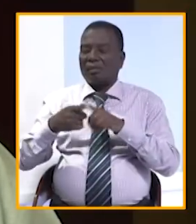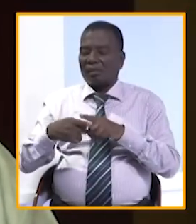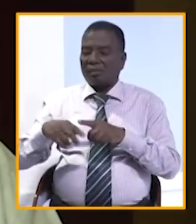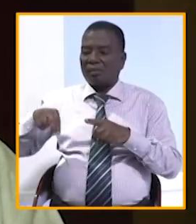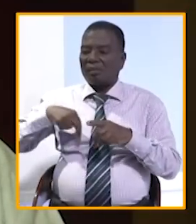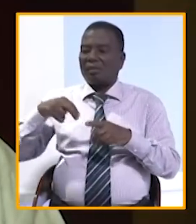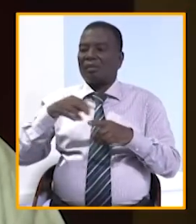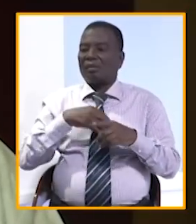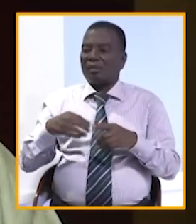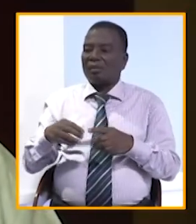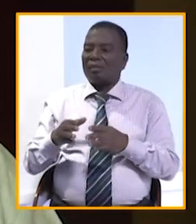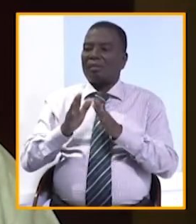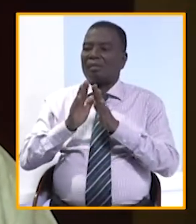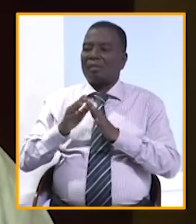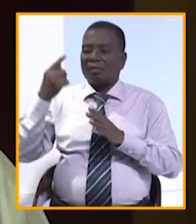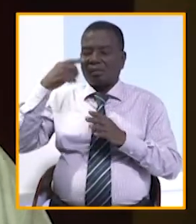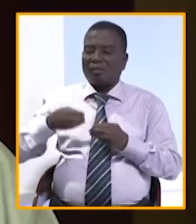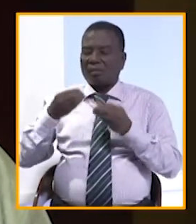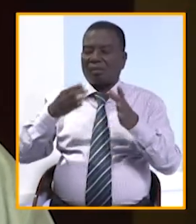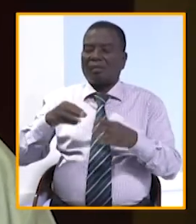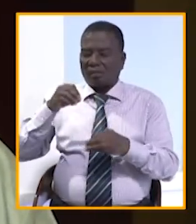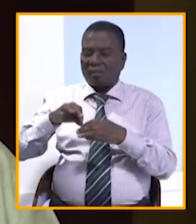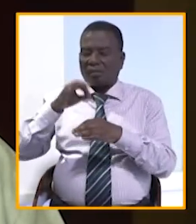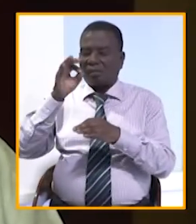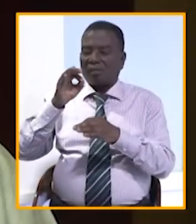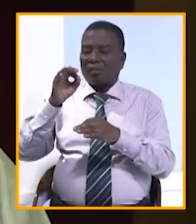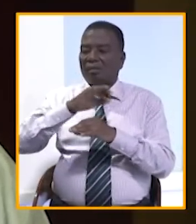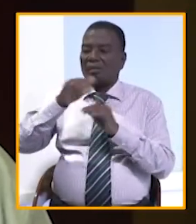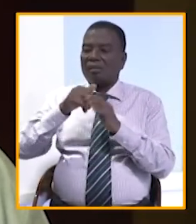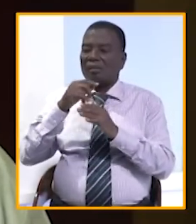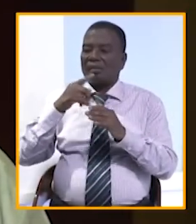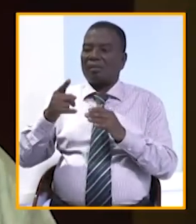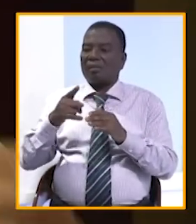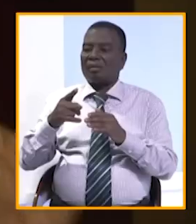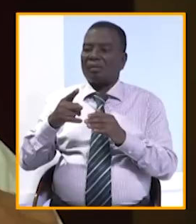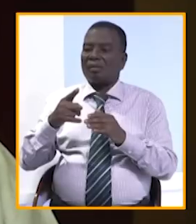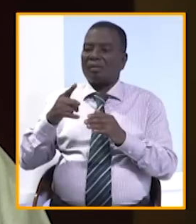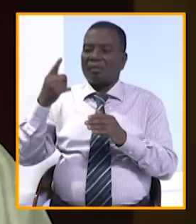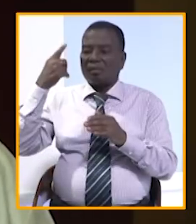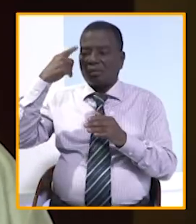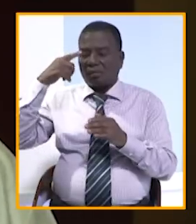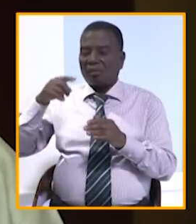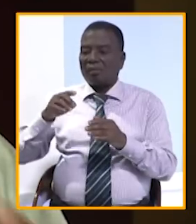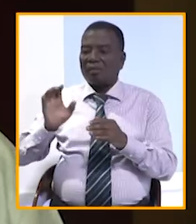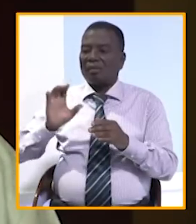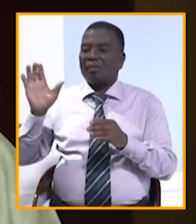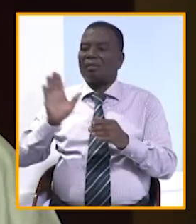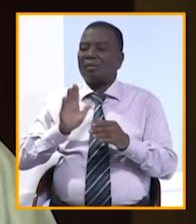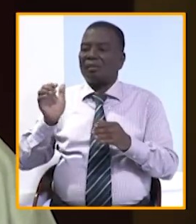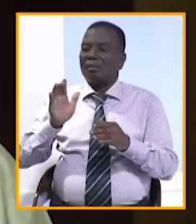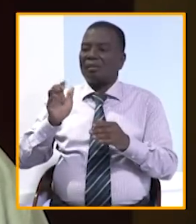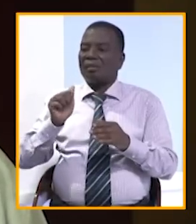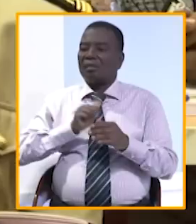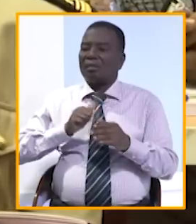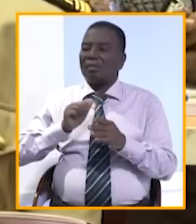nous allons nous retrouver, en tout cas pour mettre en application tout ce qui a été dit ici, pour notre propre intérêt et pour l'intérêt de